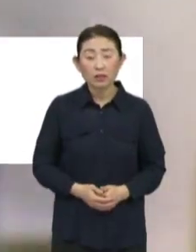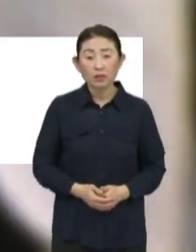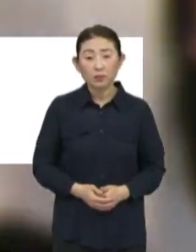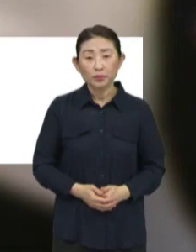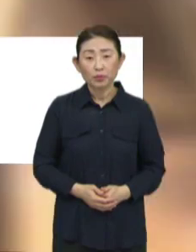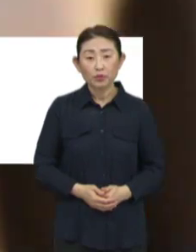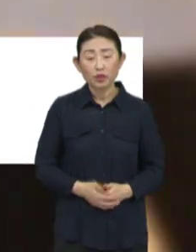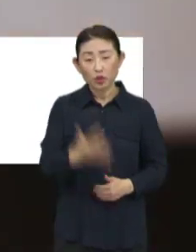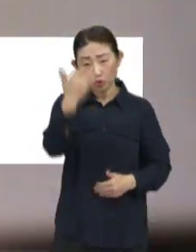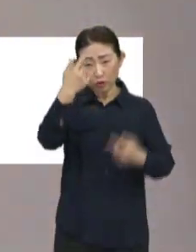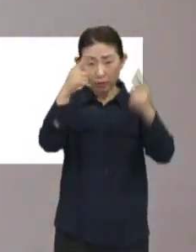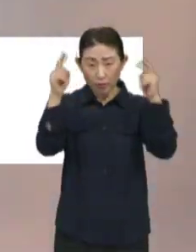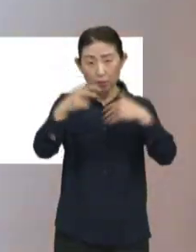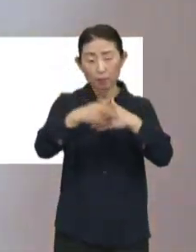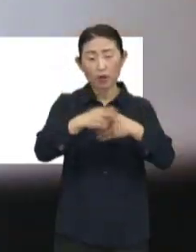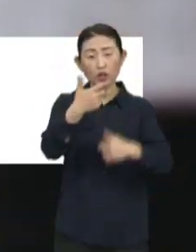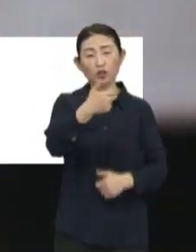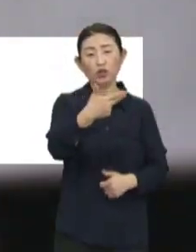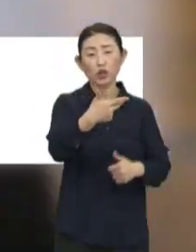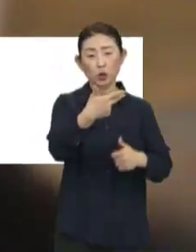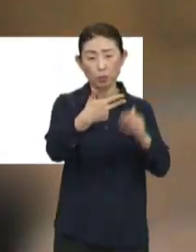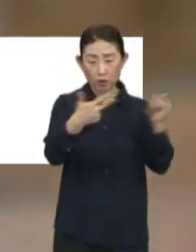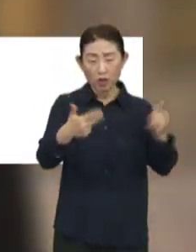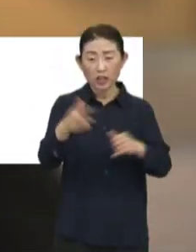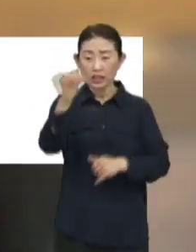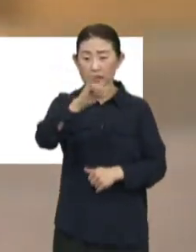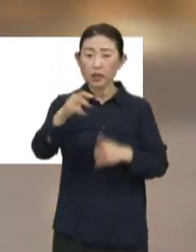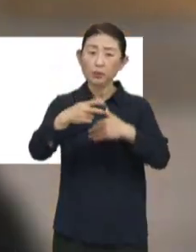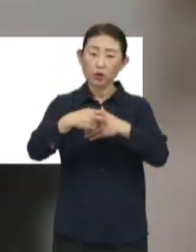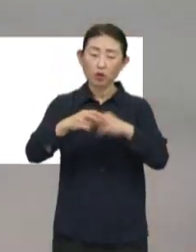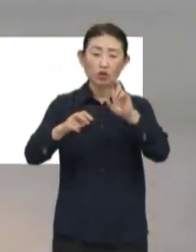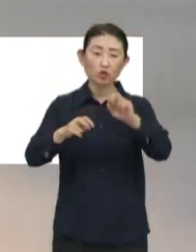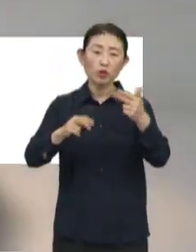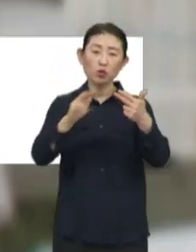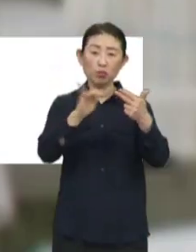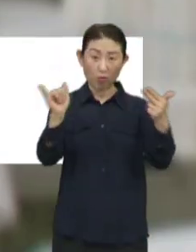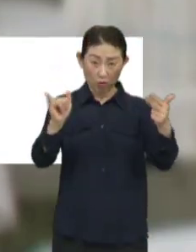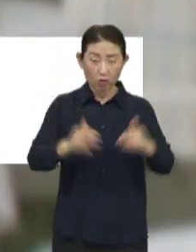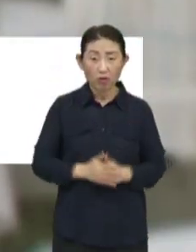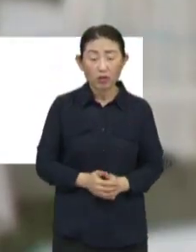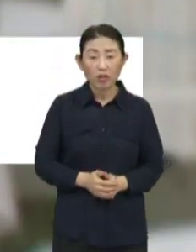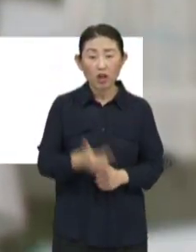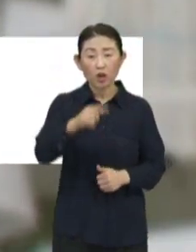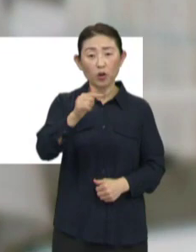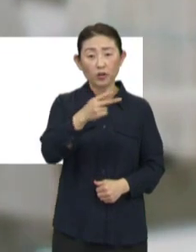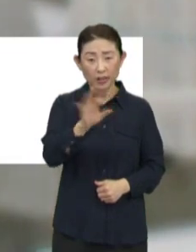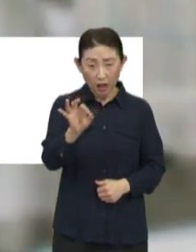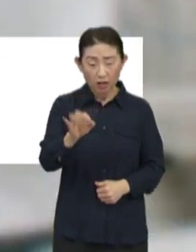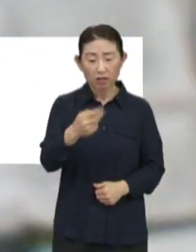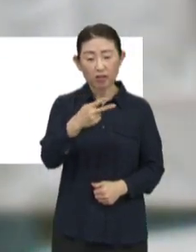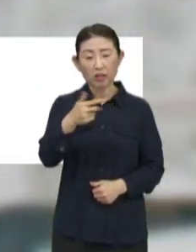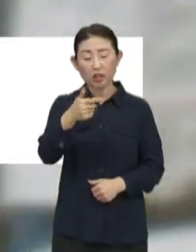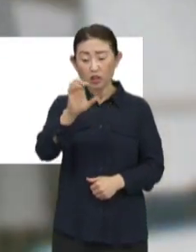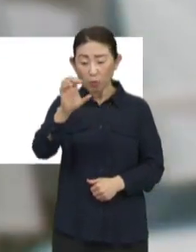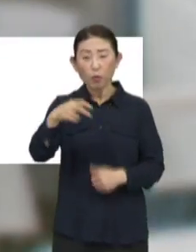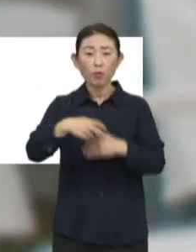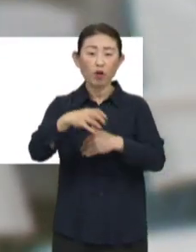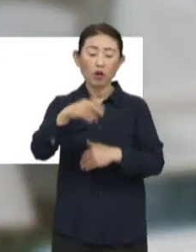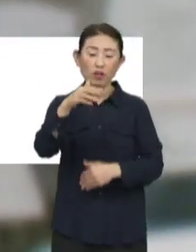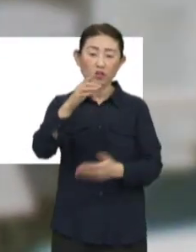의료계에 따르면 충남대병원 67명과 을지대병원 27명을 비롯해 건양대병원과